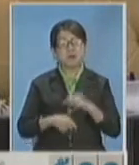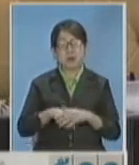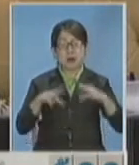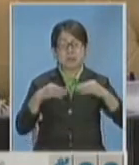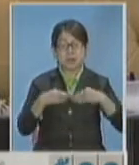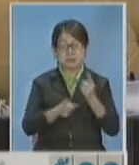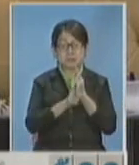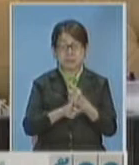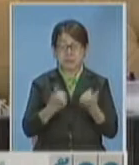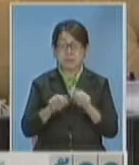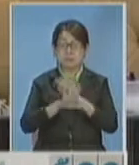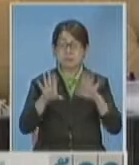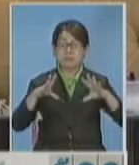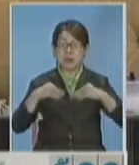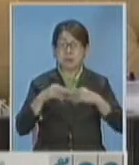าน เชิญครับเชิญครับ